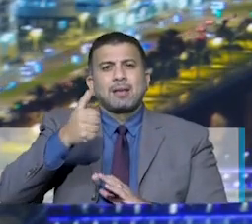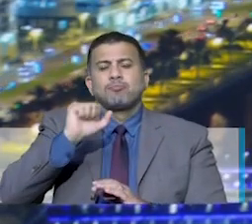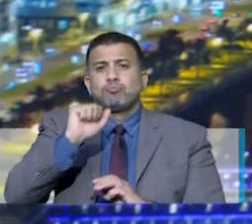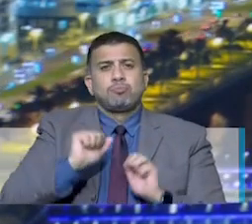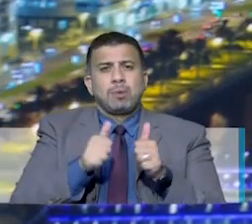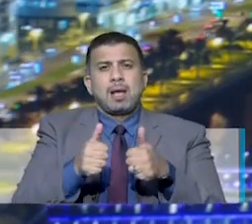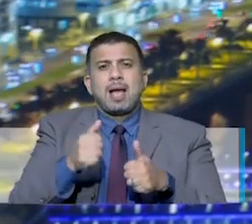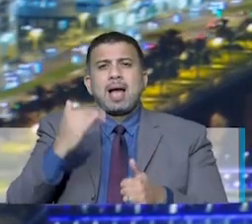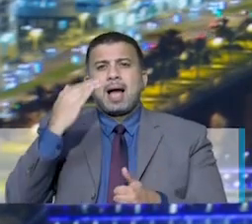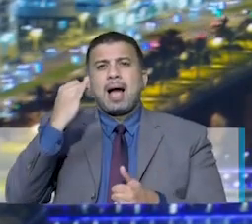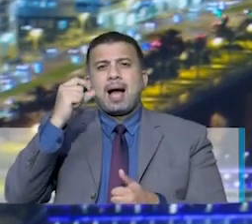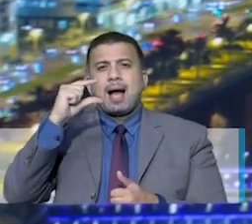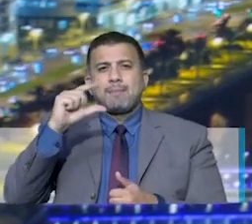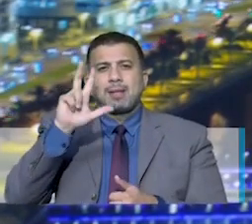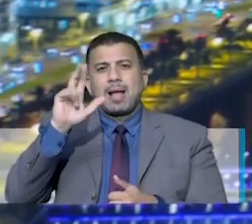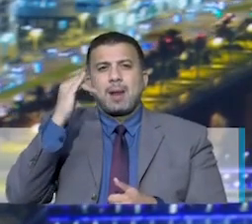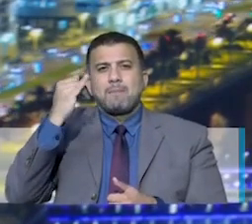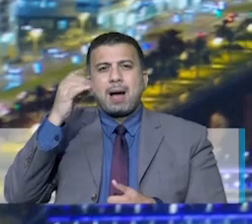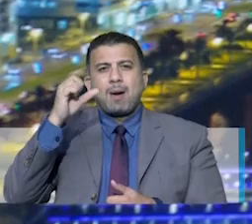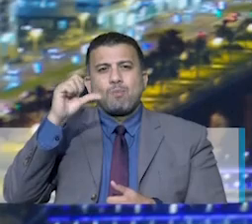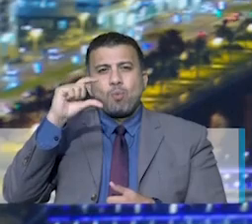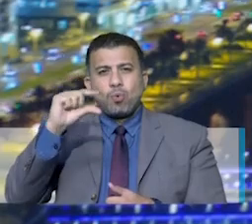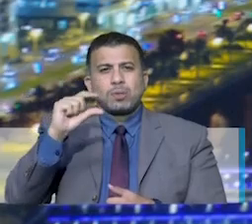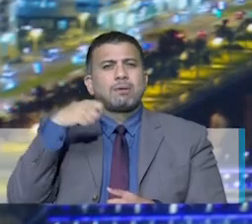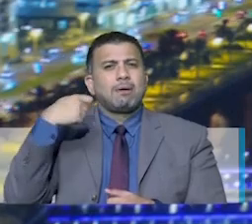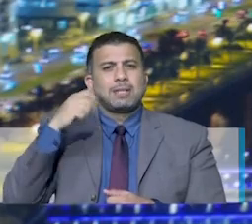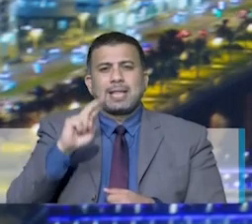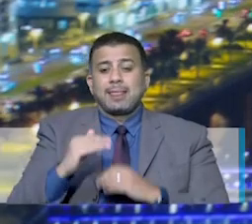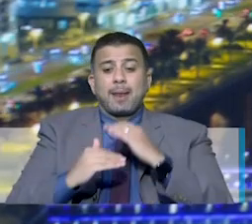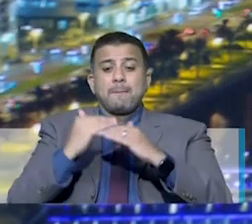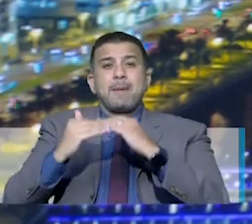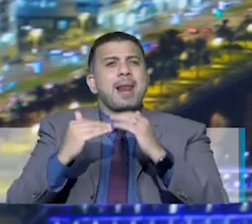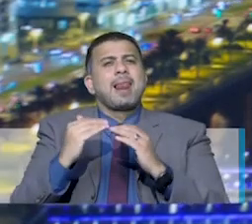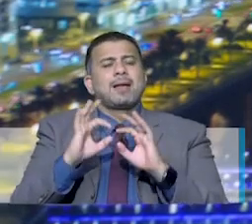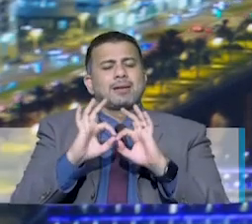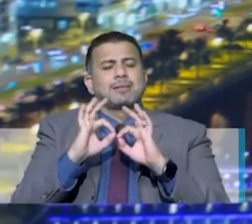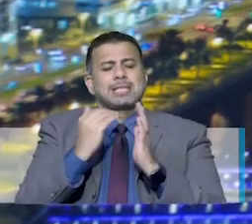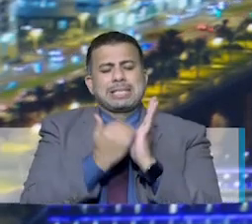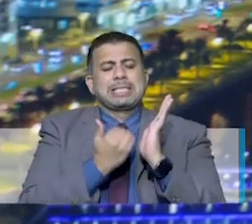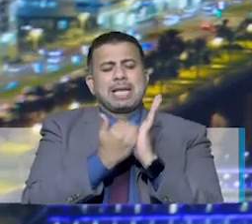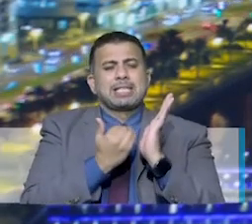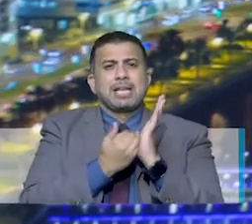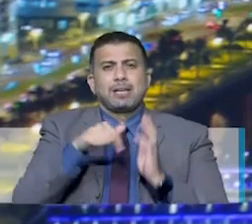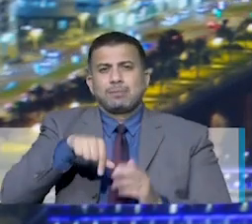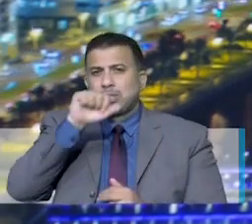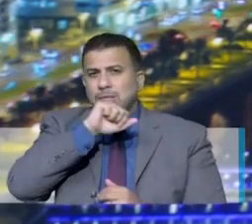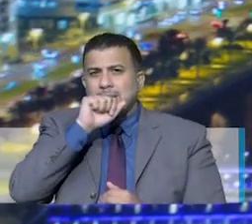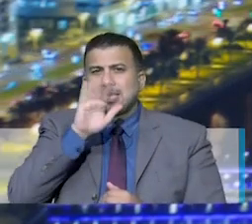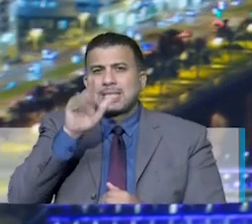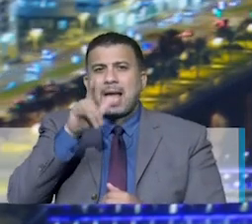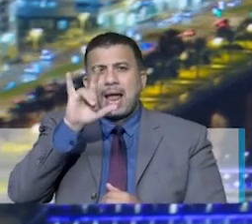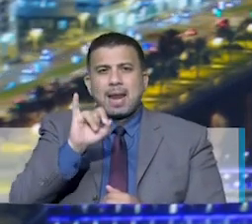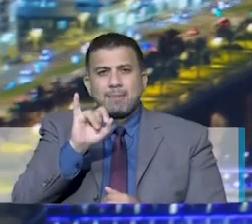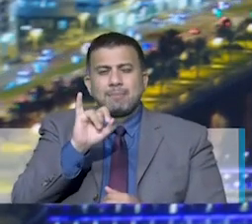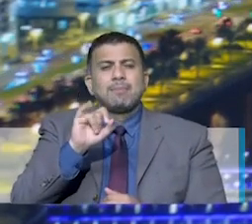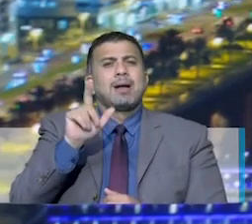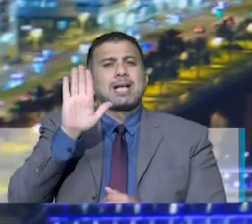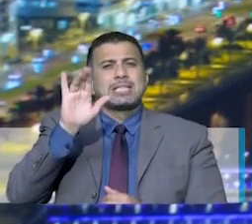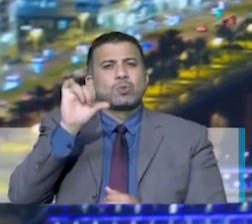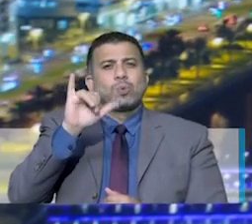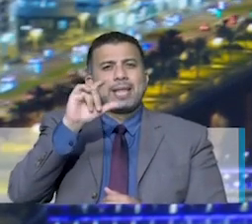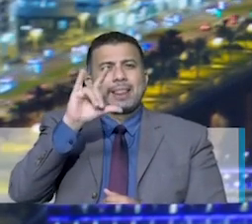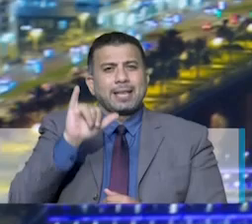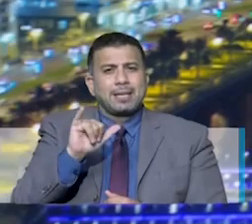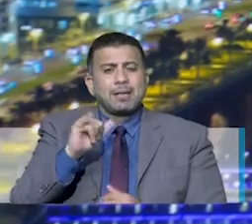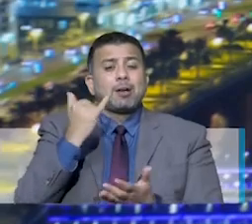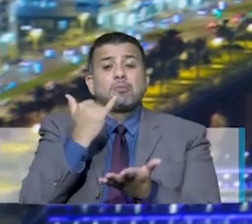بحضور سعاده حمد المحمود رئيس دائره التنميه الاقتصاديه بالشارقه وسعاده خميس سالم السويدي رئيس مجلس اداره